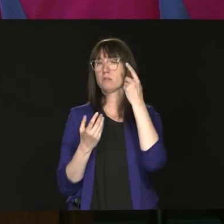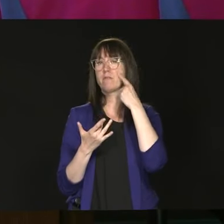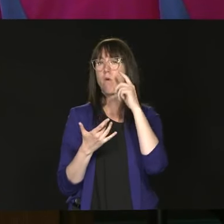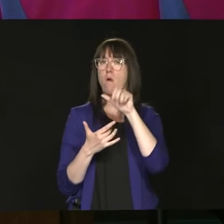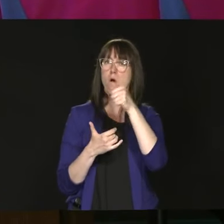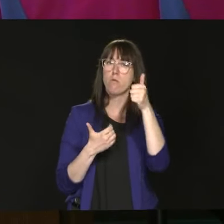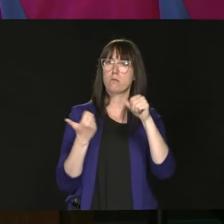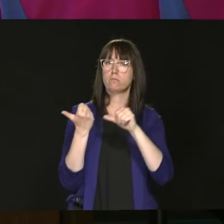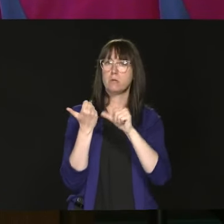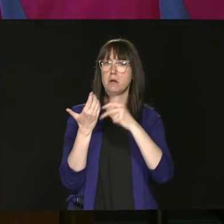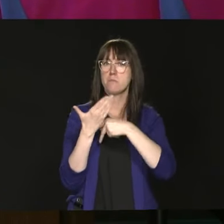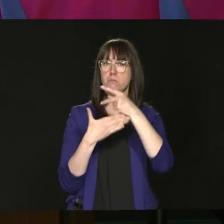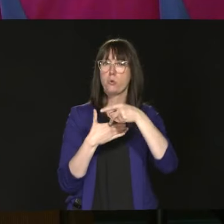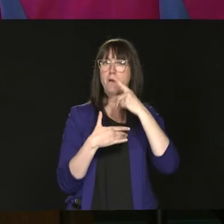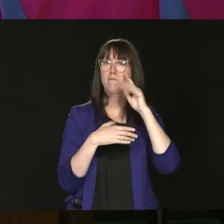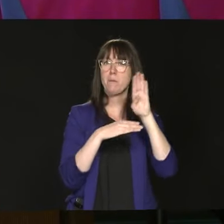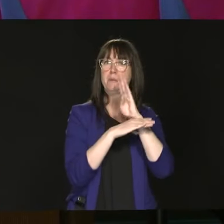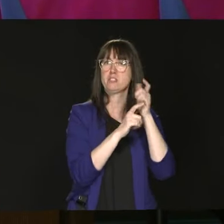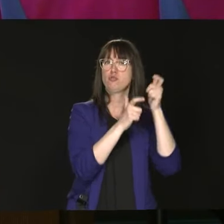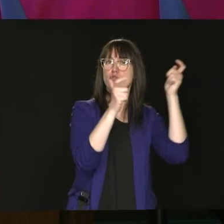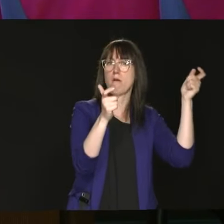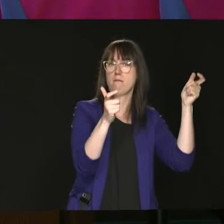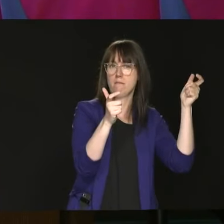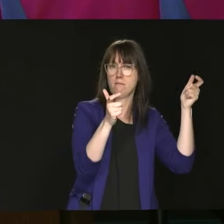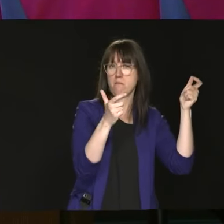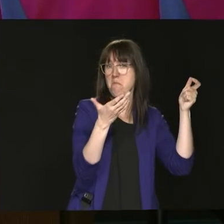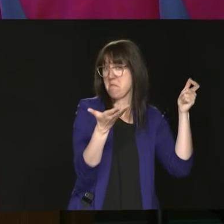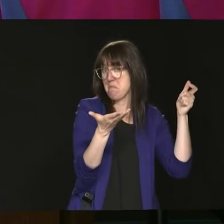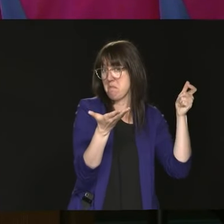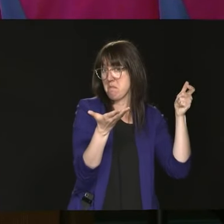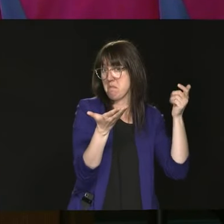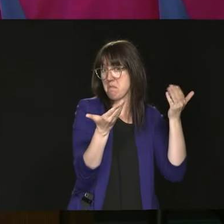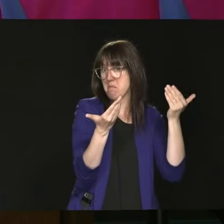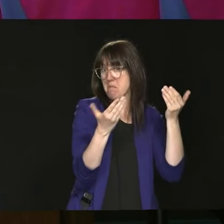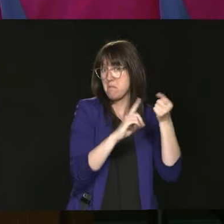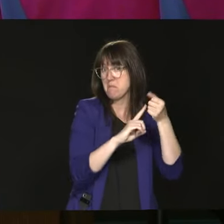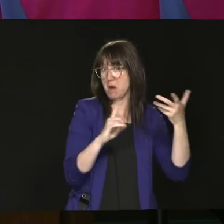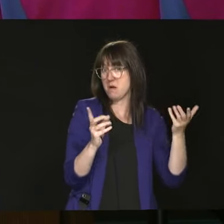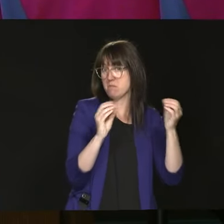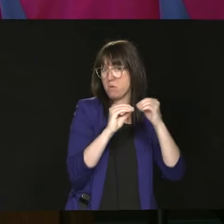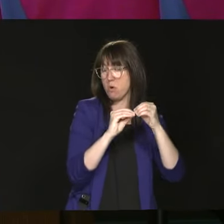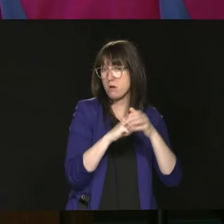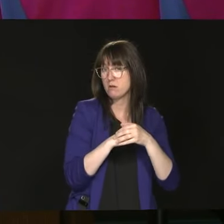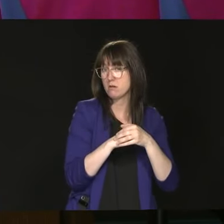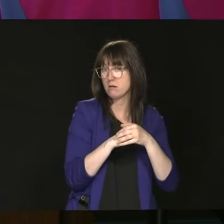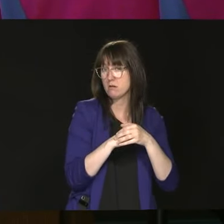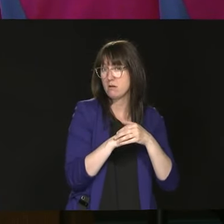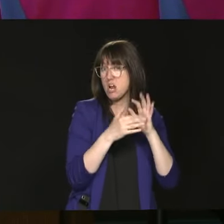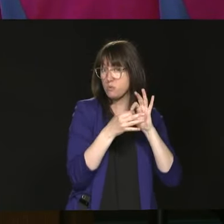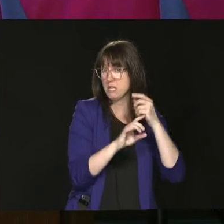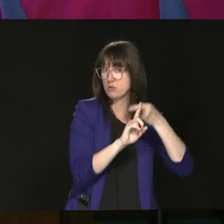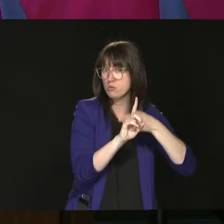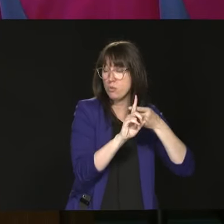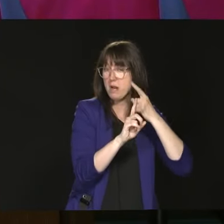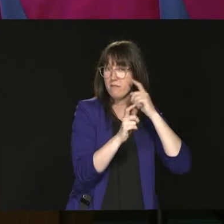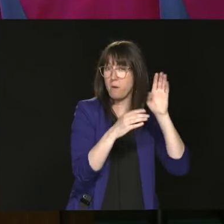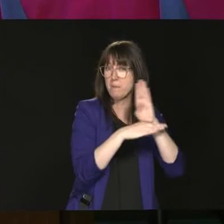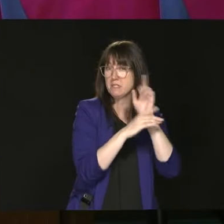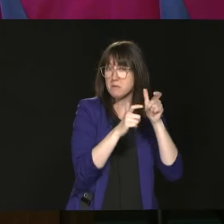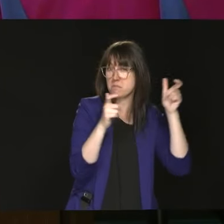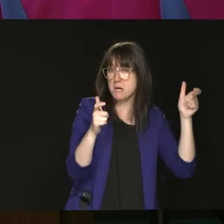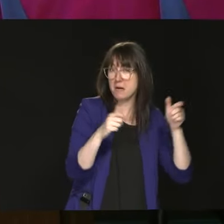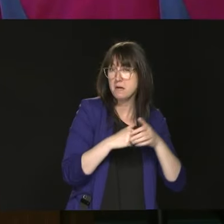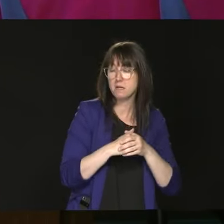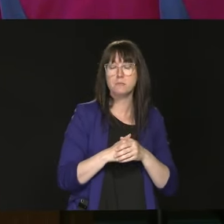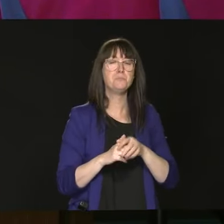plus? Est-ce que c'est un programme d'aide pour le loyer aux entreprises plus grandes? Rents for larger businesses too? Merci. Nous savons qu'il y